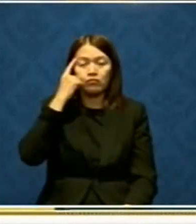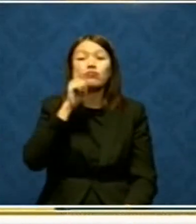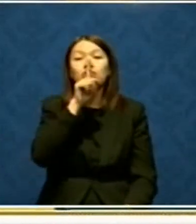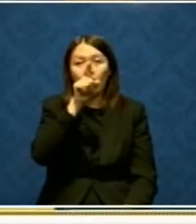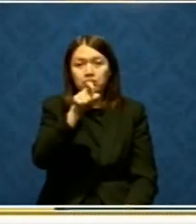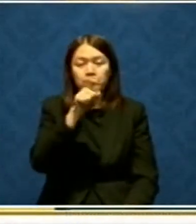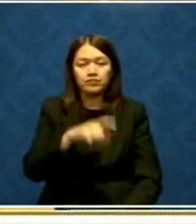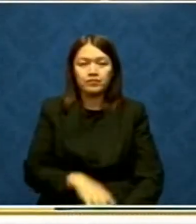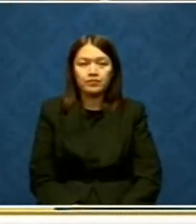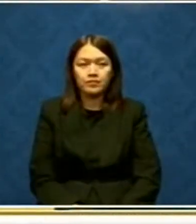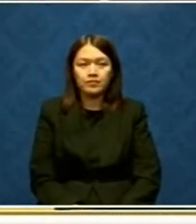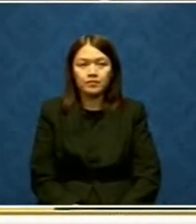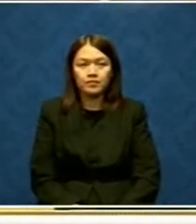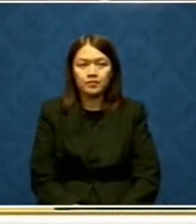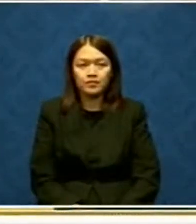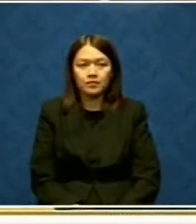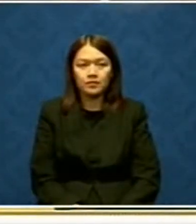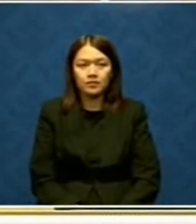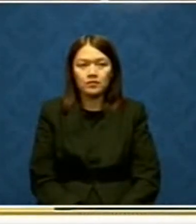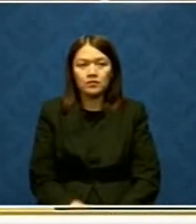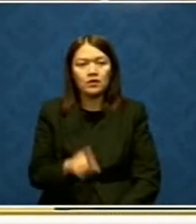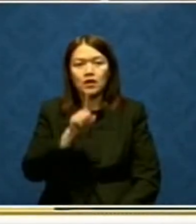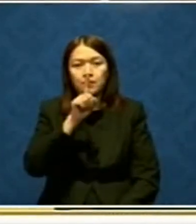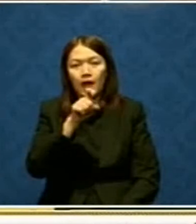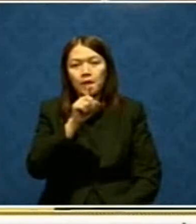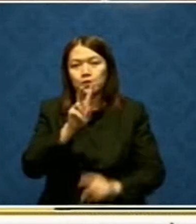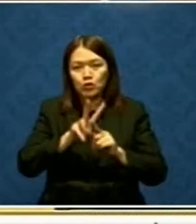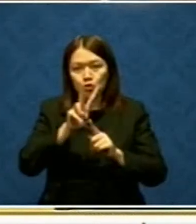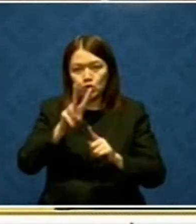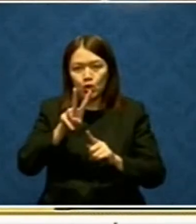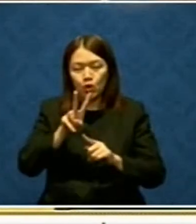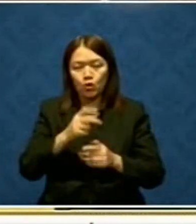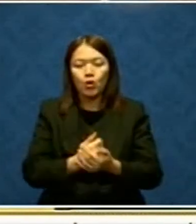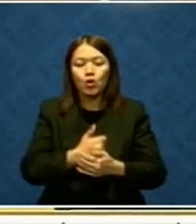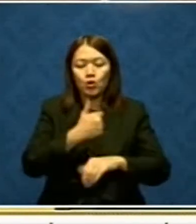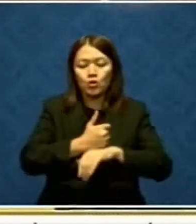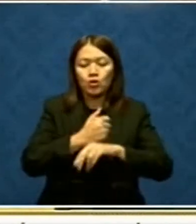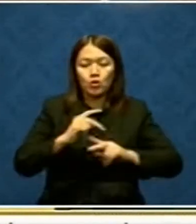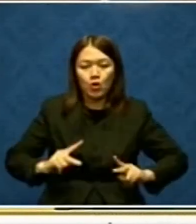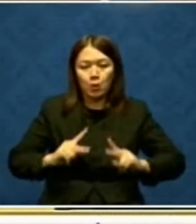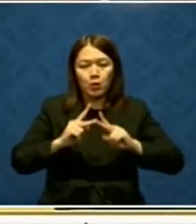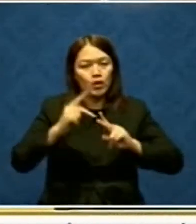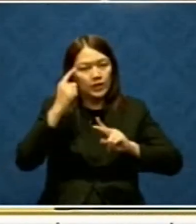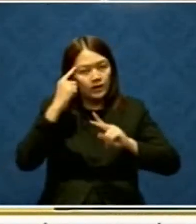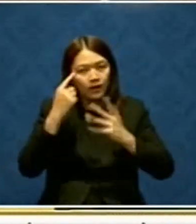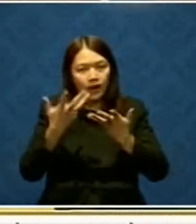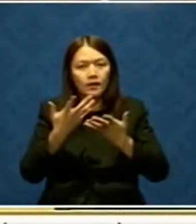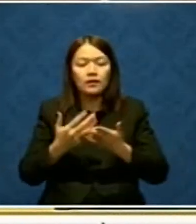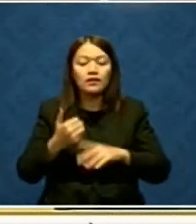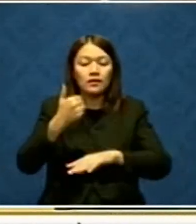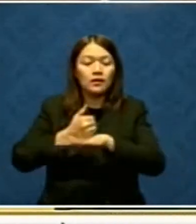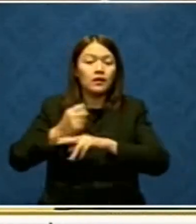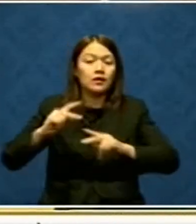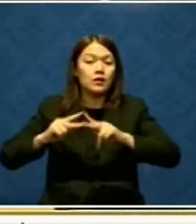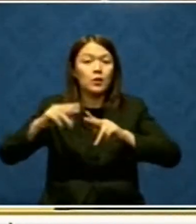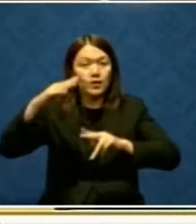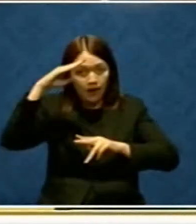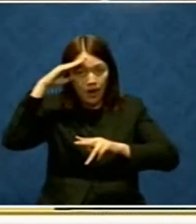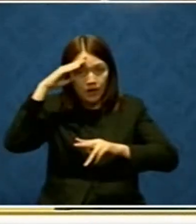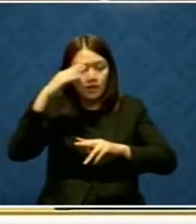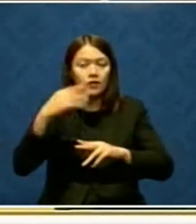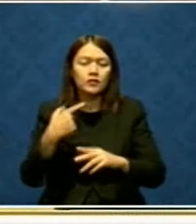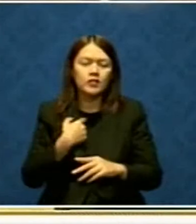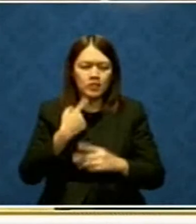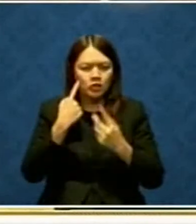ถามคำถามครับท่านประธานข้อที่2ครับท่านรัฐมนตรีท่านจะเอายังไงครับในฐานะที่ท่านเป็นรัฐมนตรีที่ท่านบอกว่าท่านมีคำต